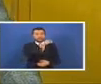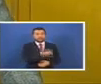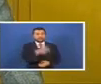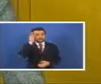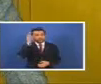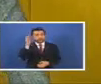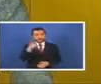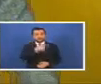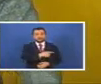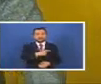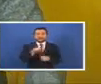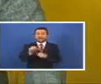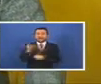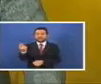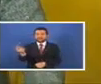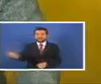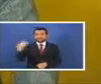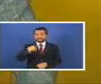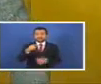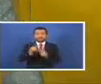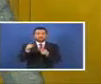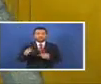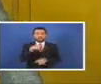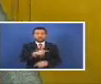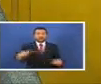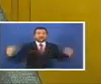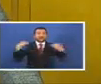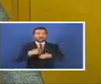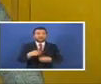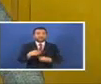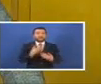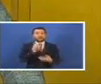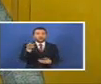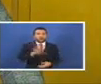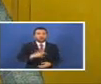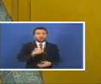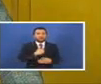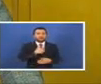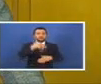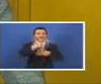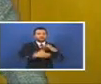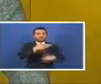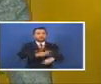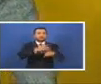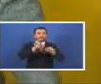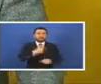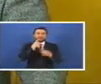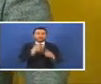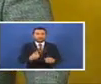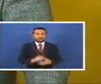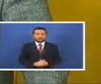alimin atından sıçrayan çamurdur, bu kaftanı ölünce tabudumun üzerine